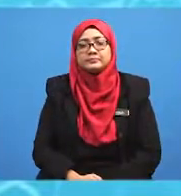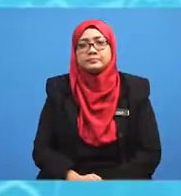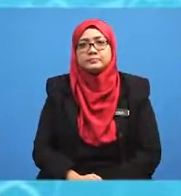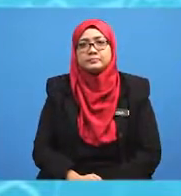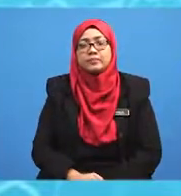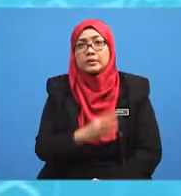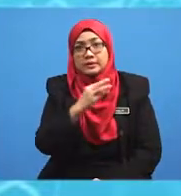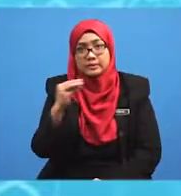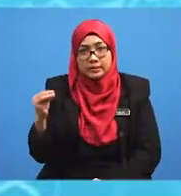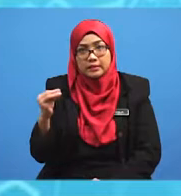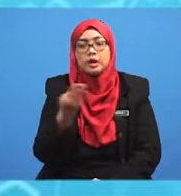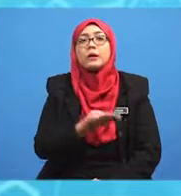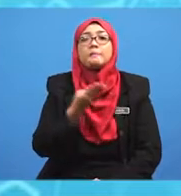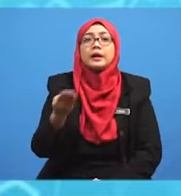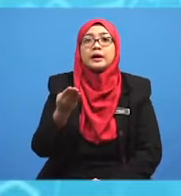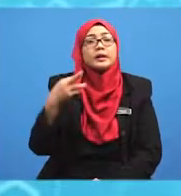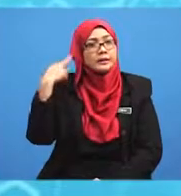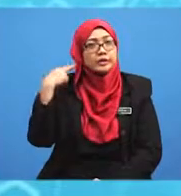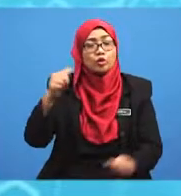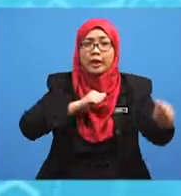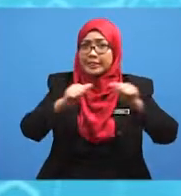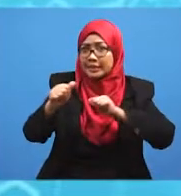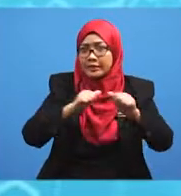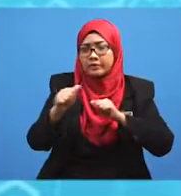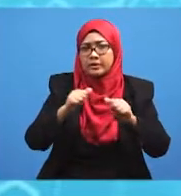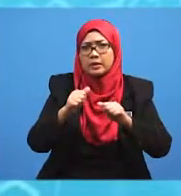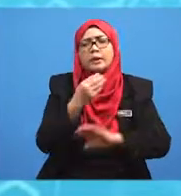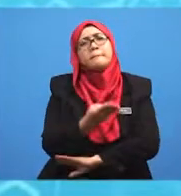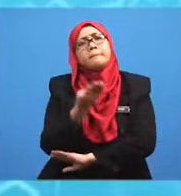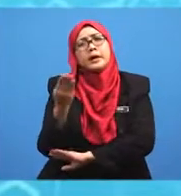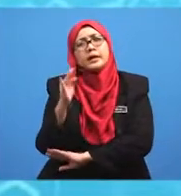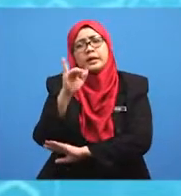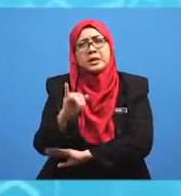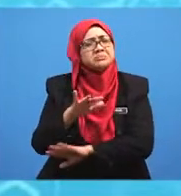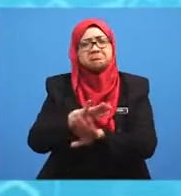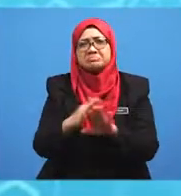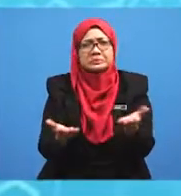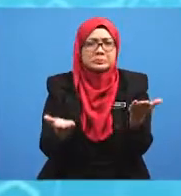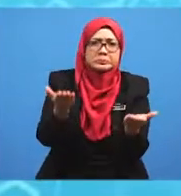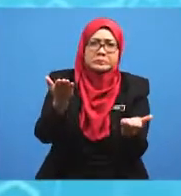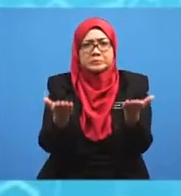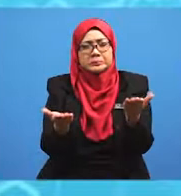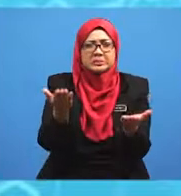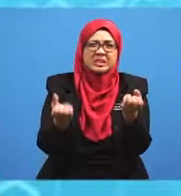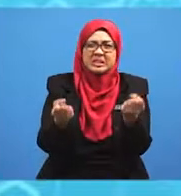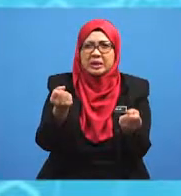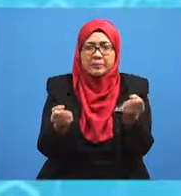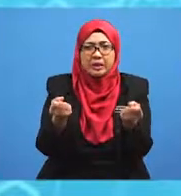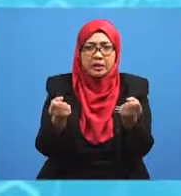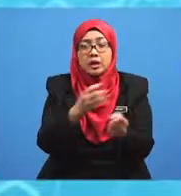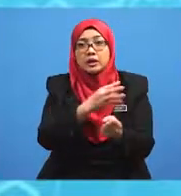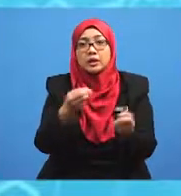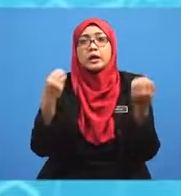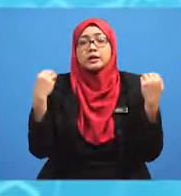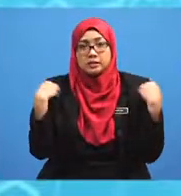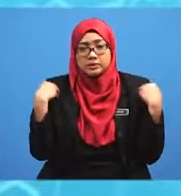Manakala, bahan radioaktif adalah bahan unsur yang tidak stabil yang mengalami proses